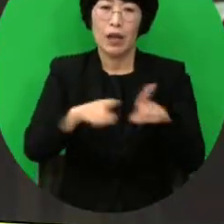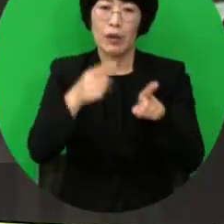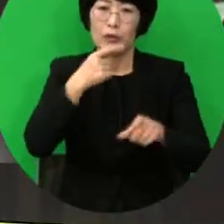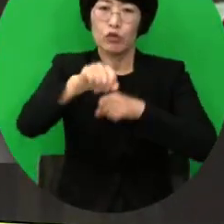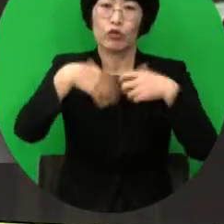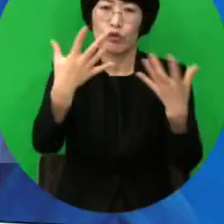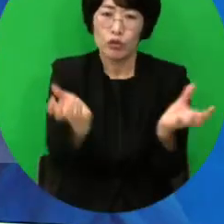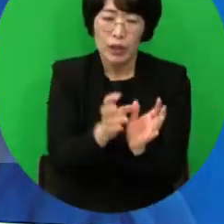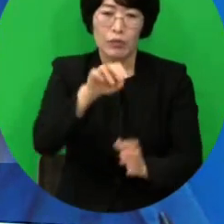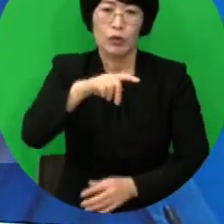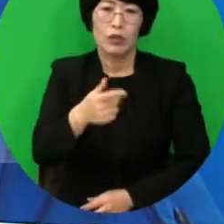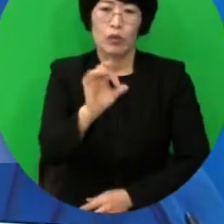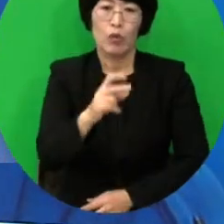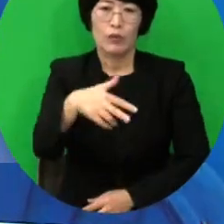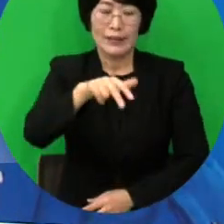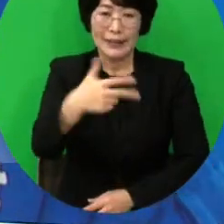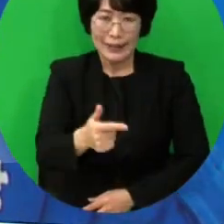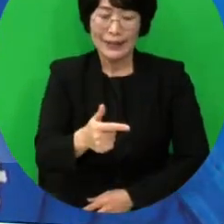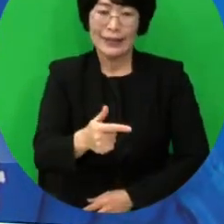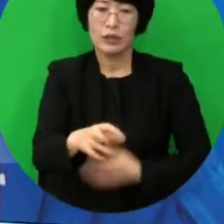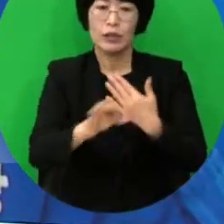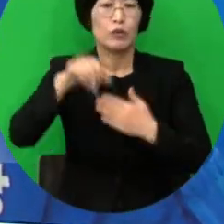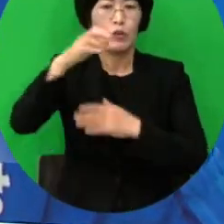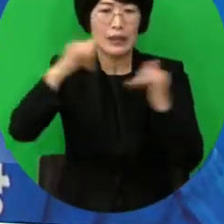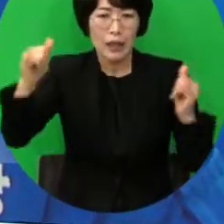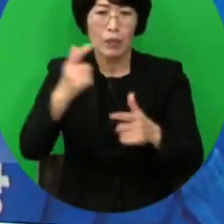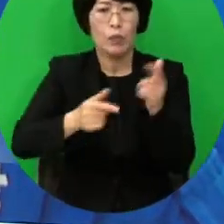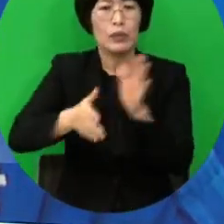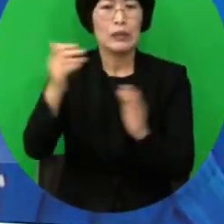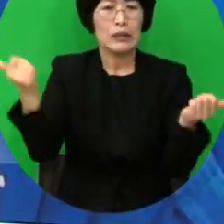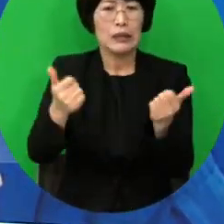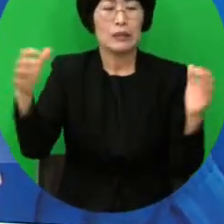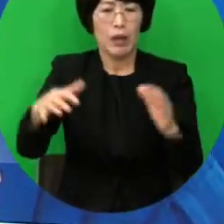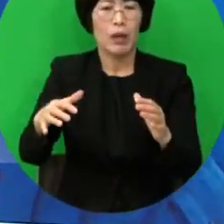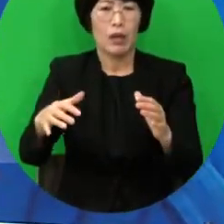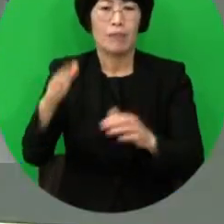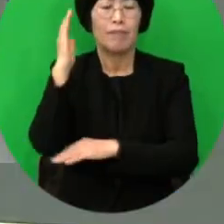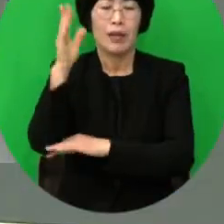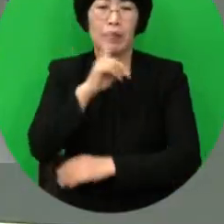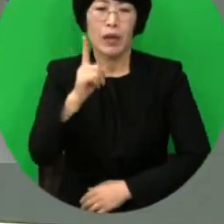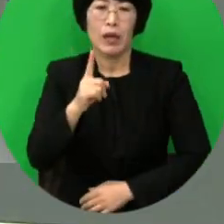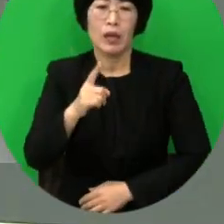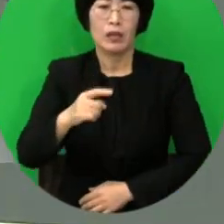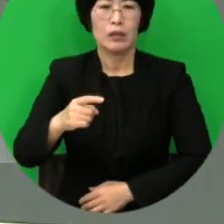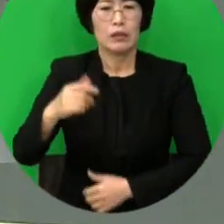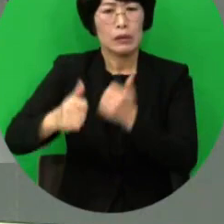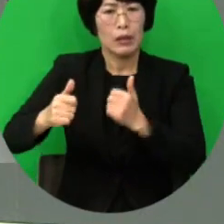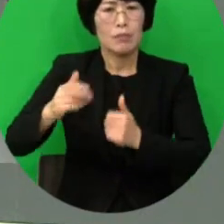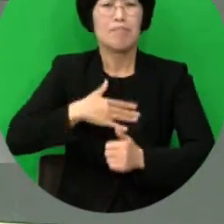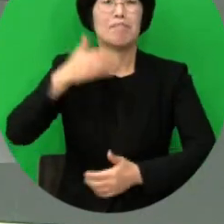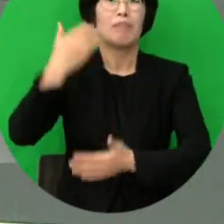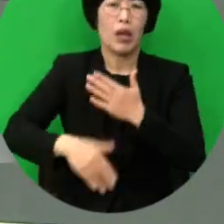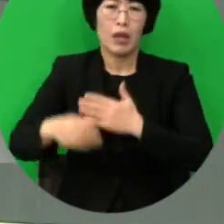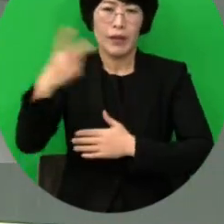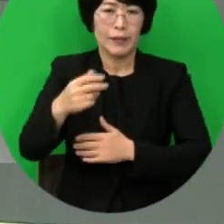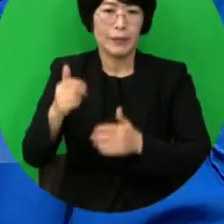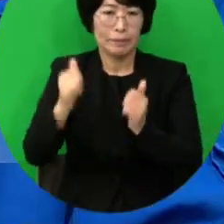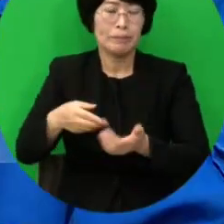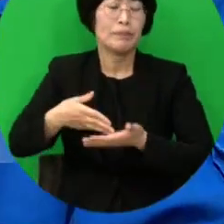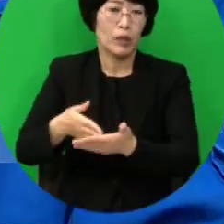더불어민주당 문용진 목포시 국회의원 예비후보는 오늘 목포시 의회에서 기자회견을 열고 경선에서 제외돼 재심을